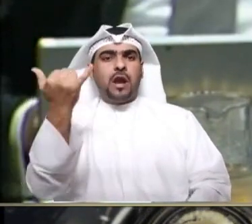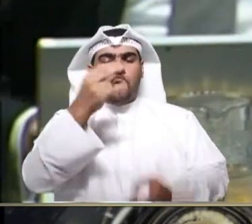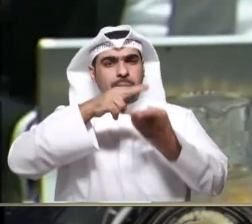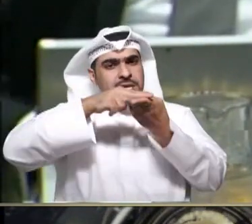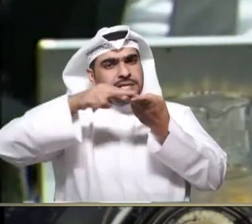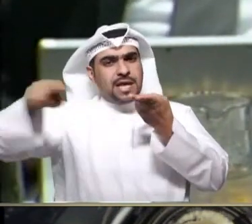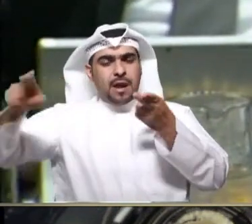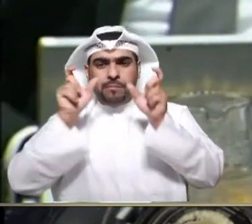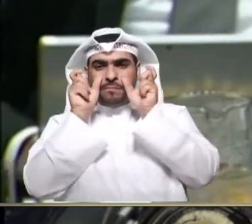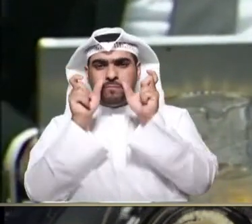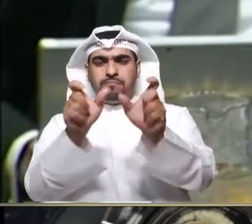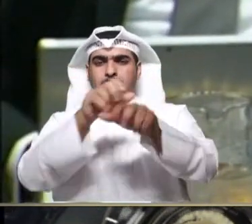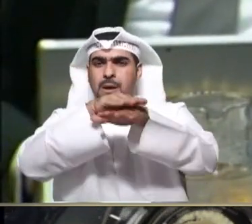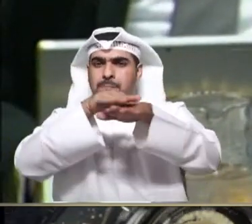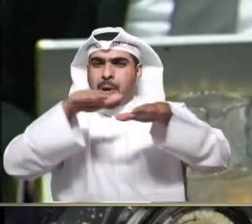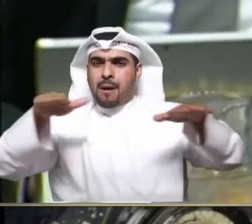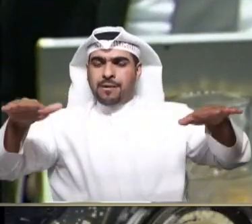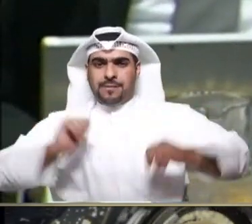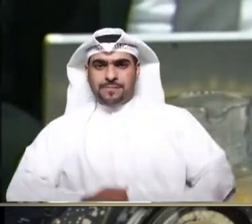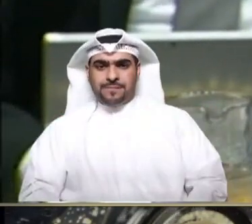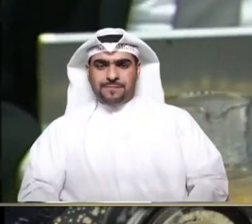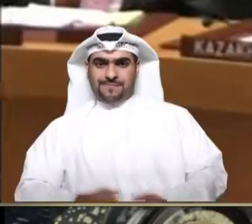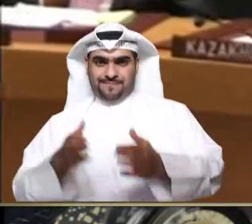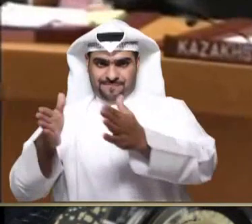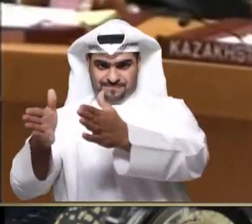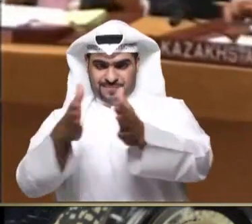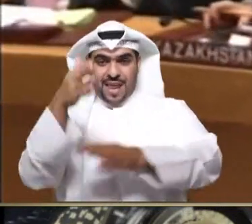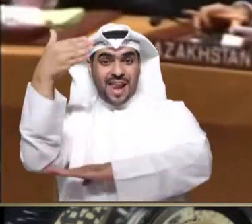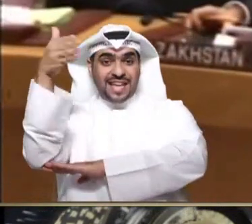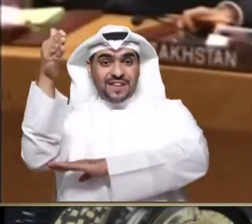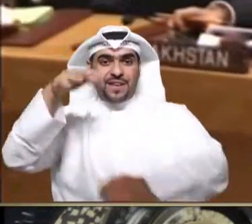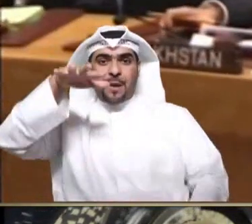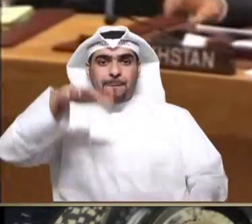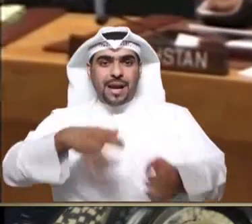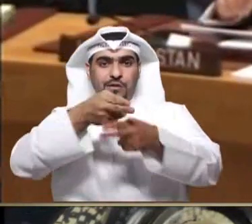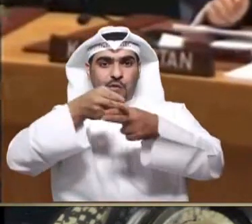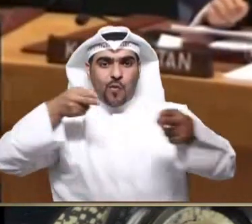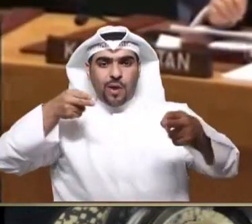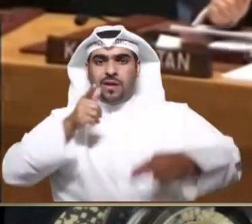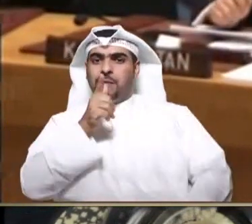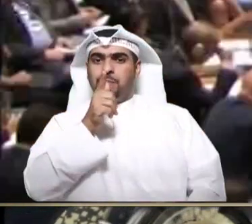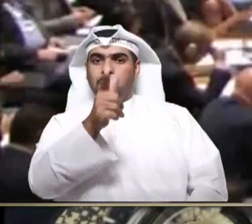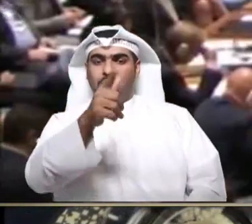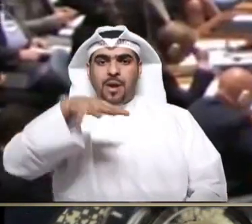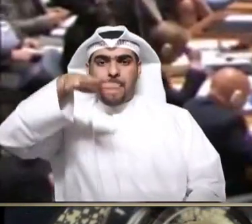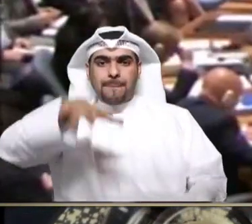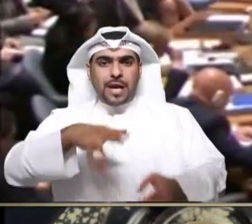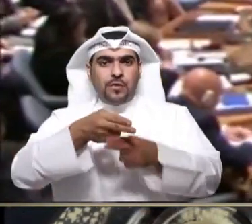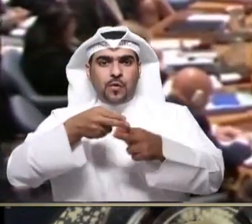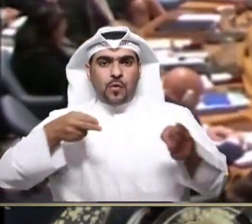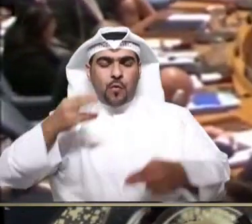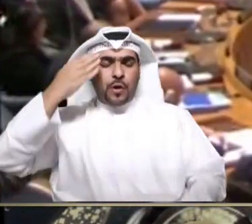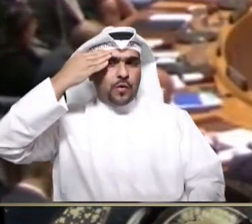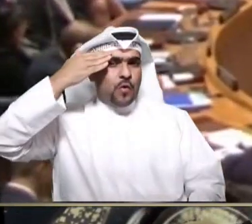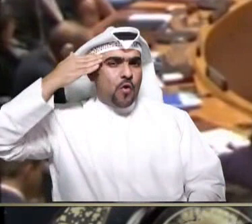الدوليين عبر عضويتها في المجلس. قال العتيبي أيضا أن إنجازات الدبلوماسية الكويتية التي